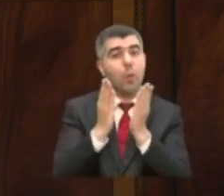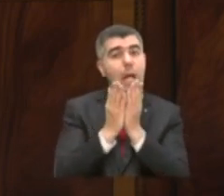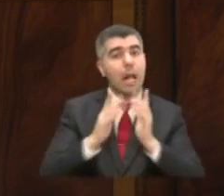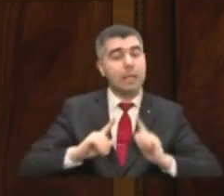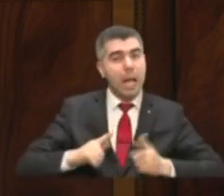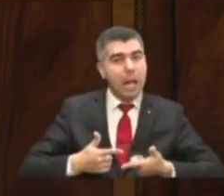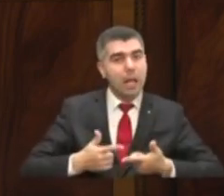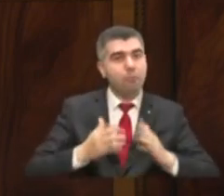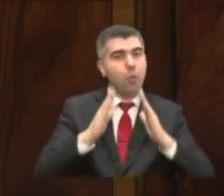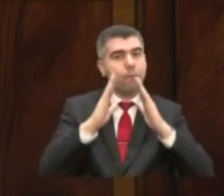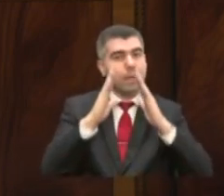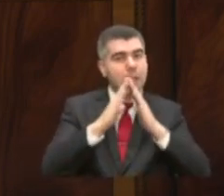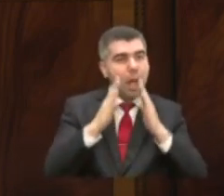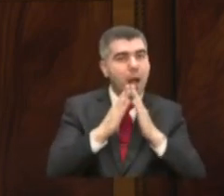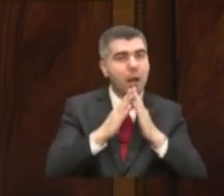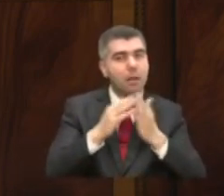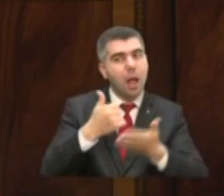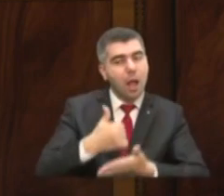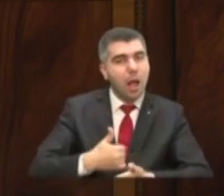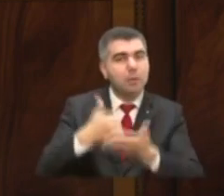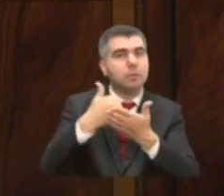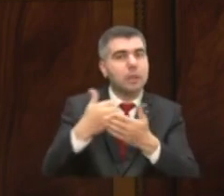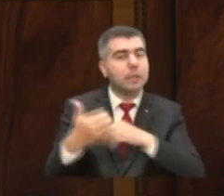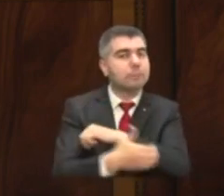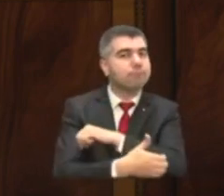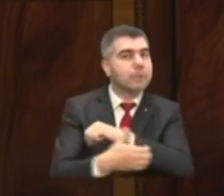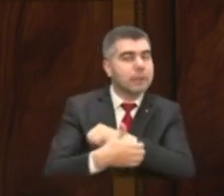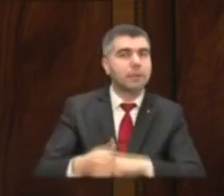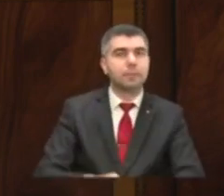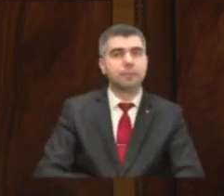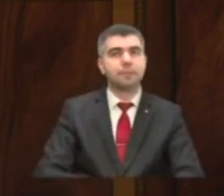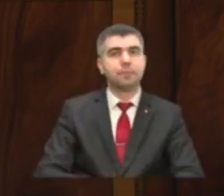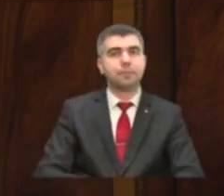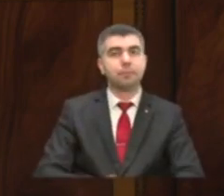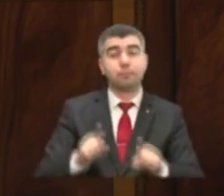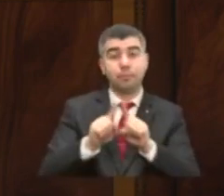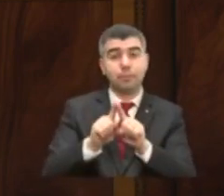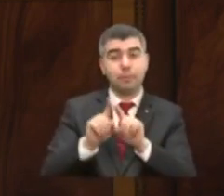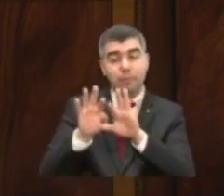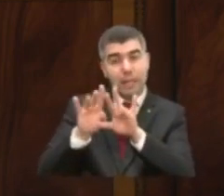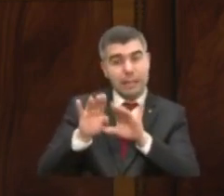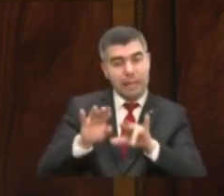والصحة والسكن الموجه للفئات الاجتماعية. تقرير بالطبع